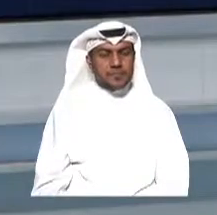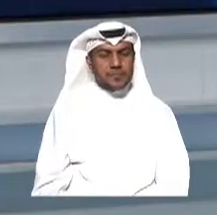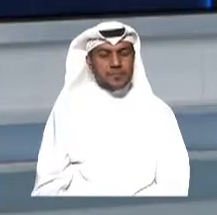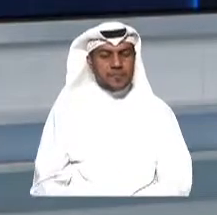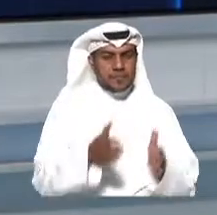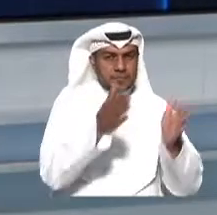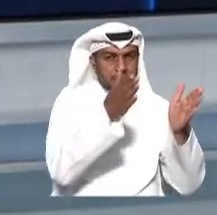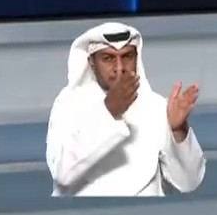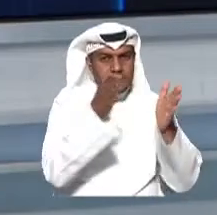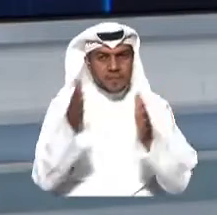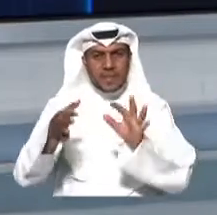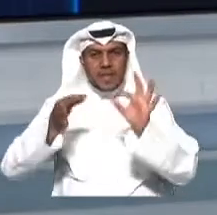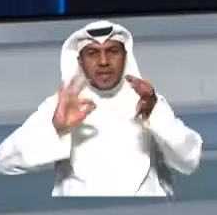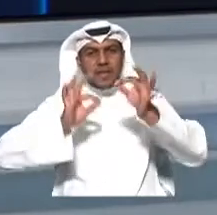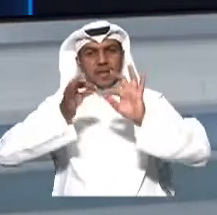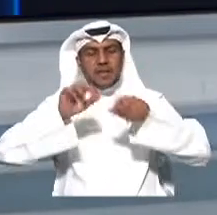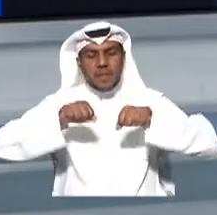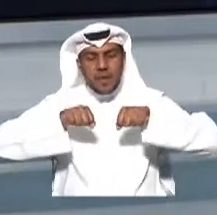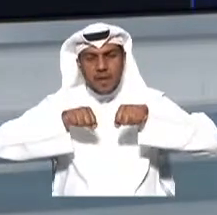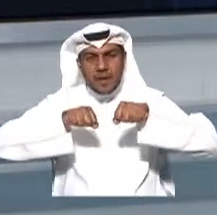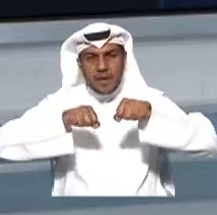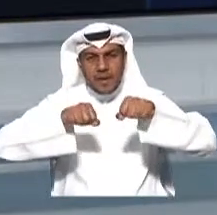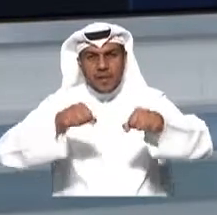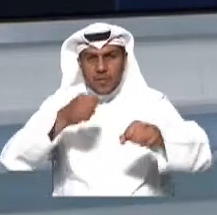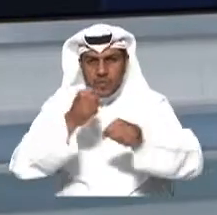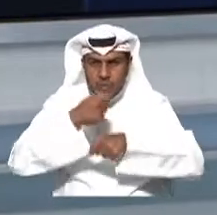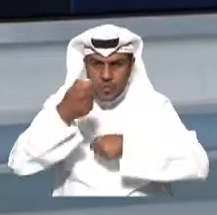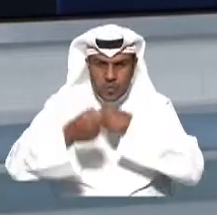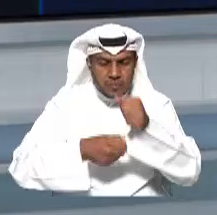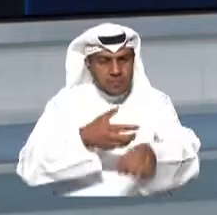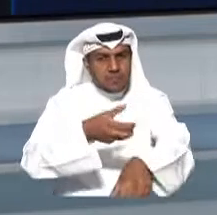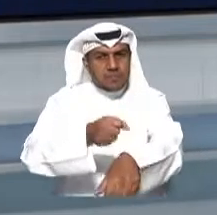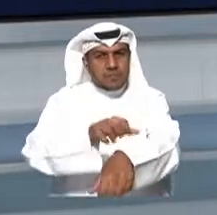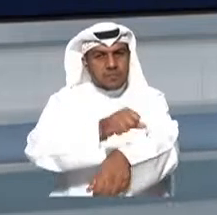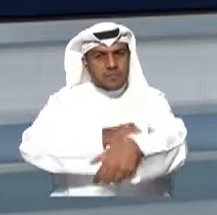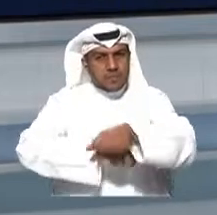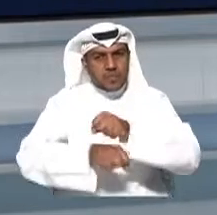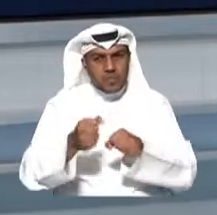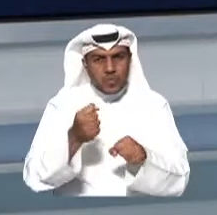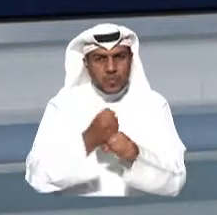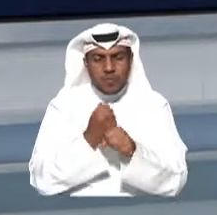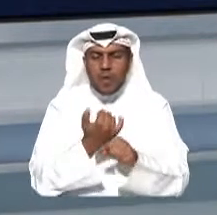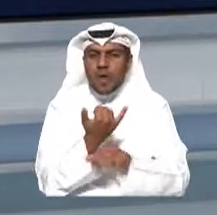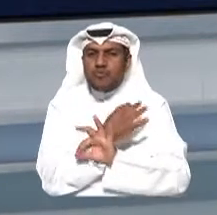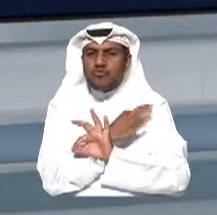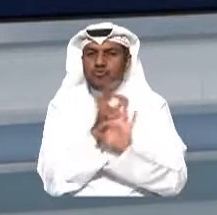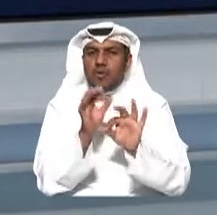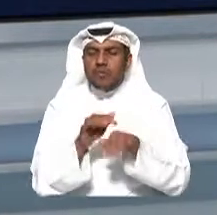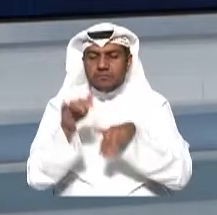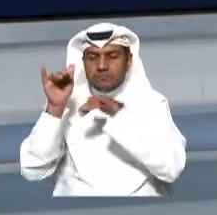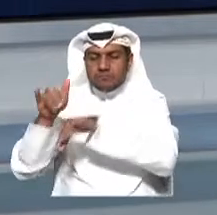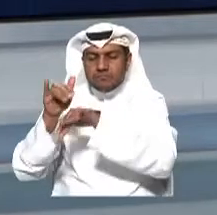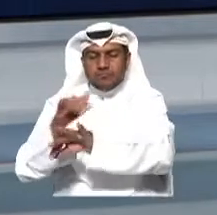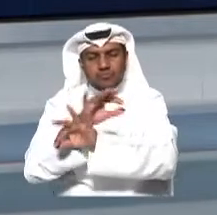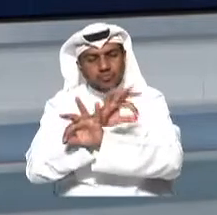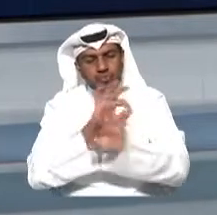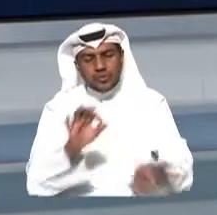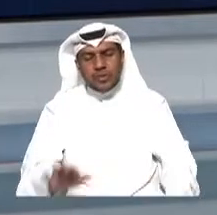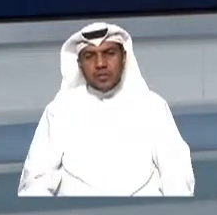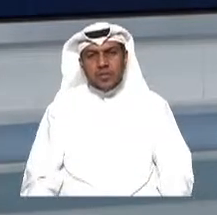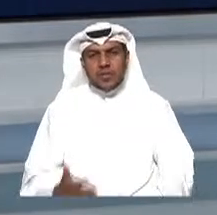استنفر اتحاد الجمعيات التعاونية الاستهلاكية جهوده في سبيل تأمين المخزون الاستراتيجي من المواد الغذائية